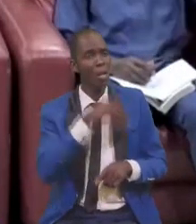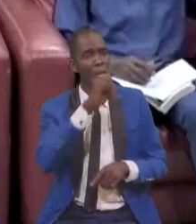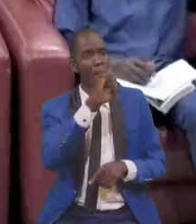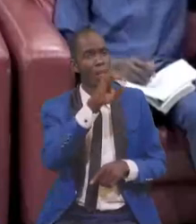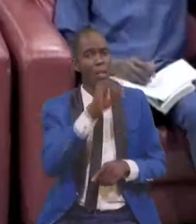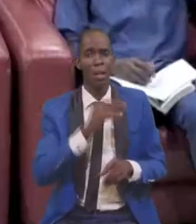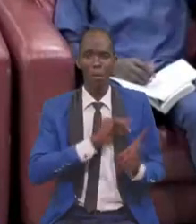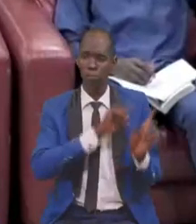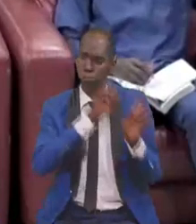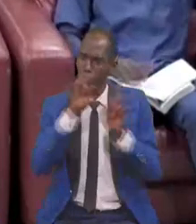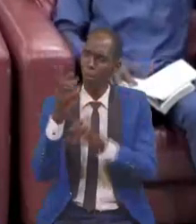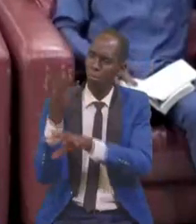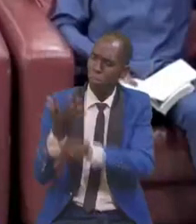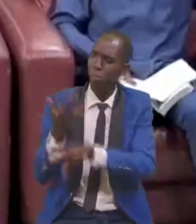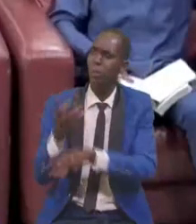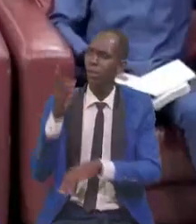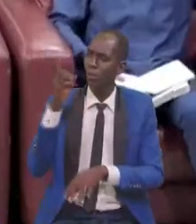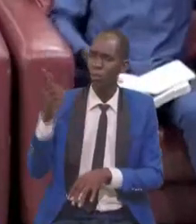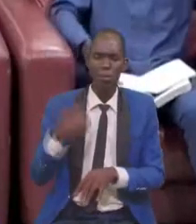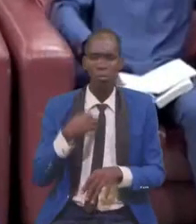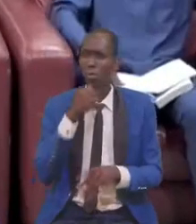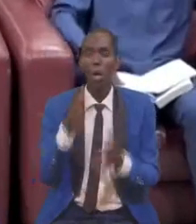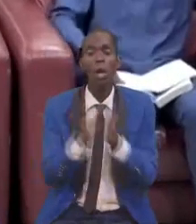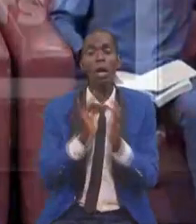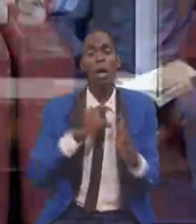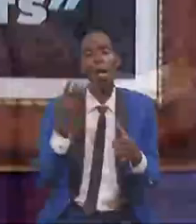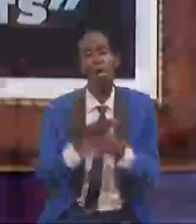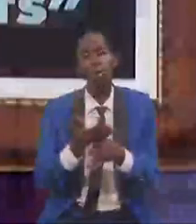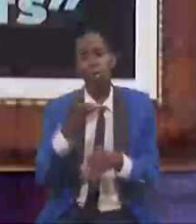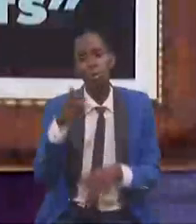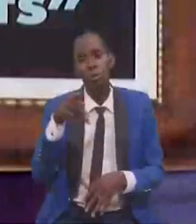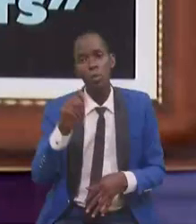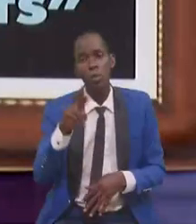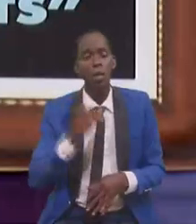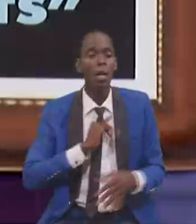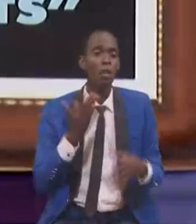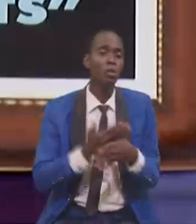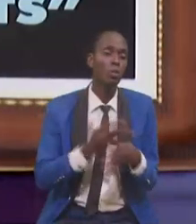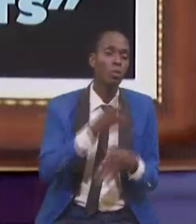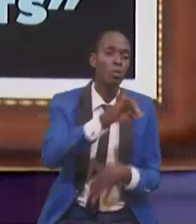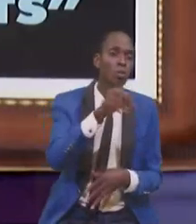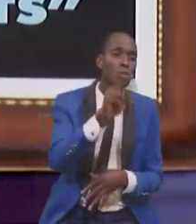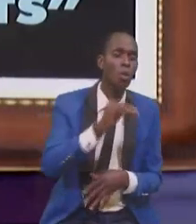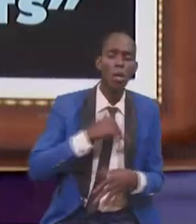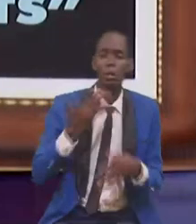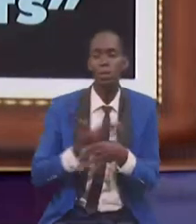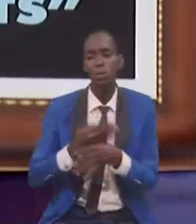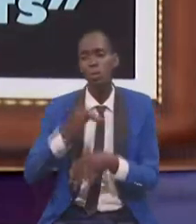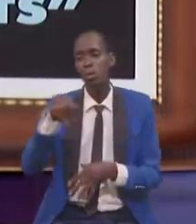de Sidon et de Tyr. » Et je dis, fils de David, je ne te demande rien. Toi, Pierre, Jean